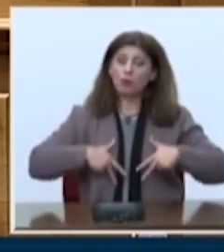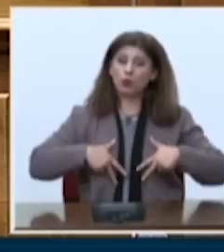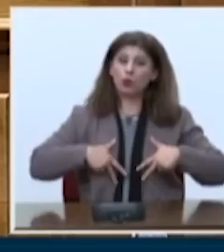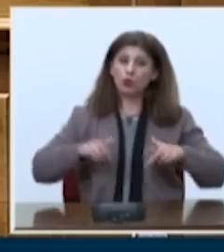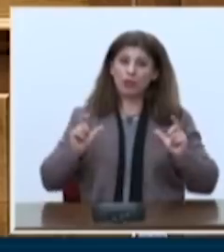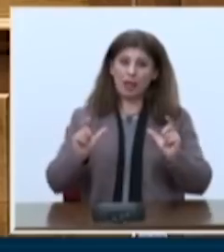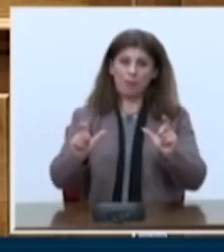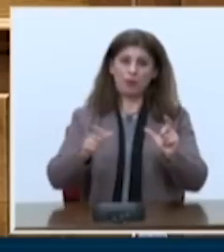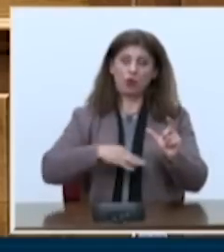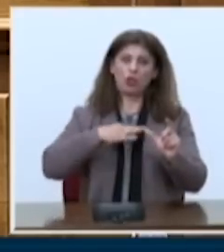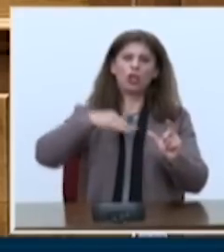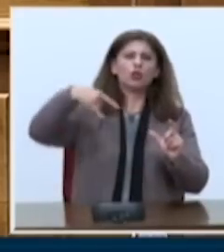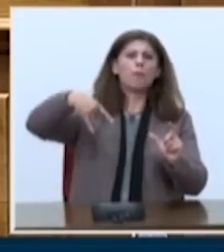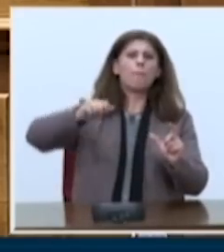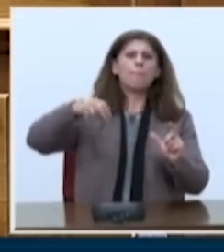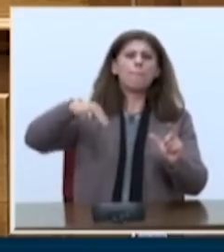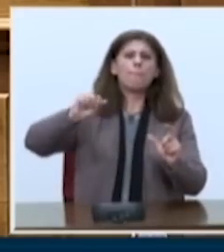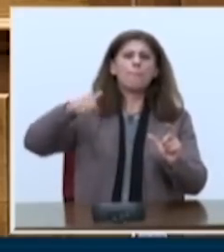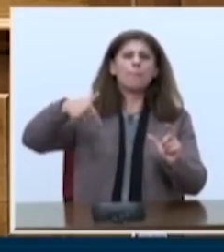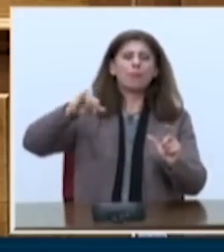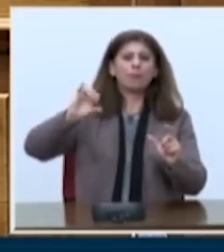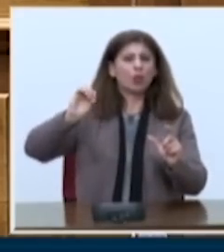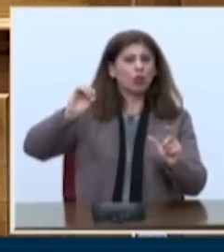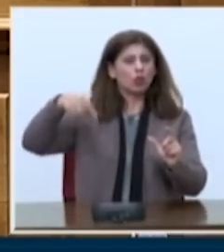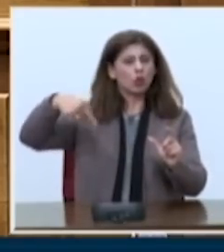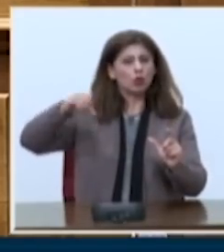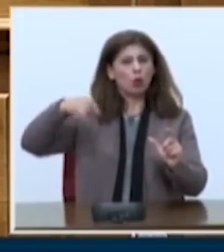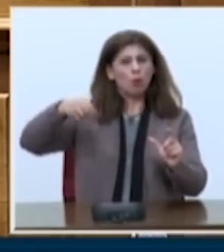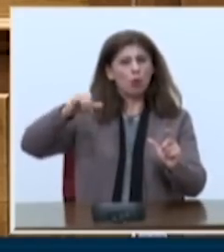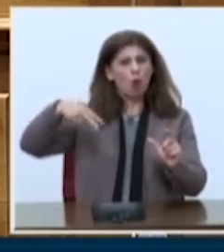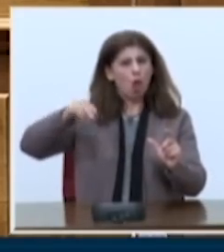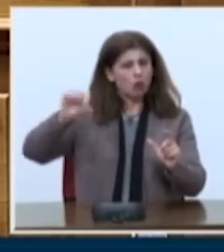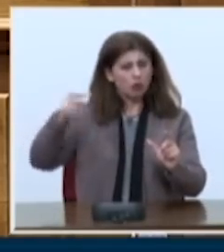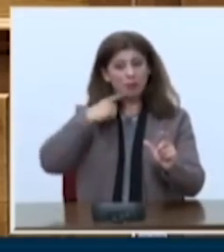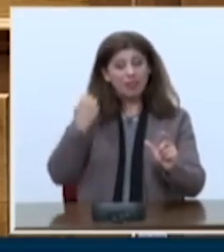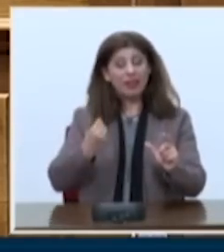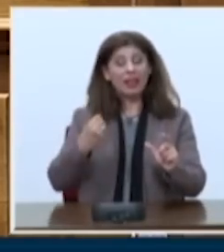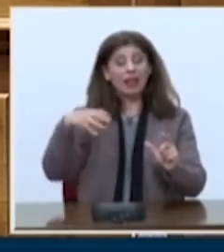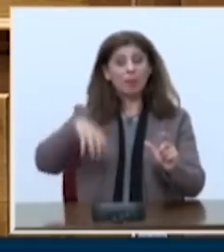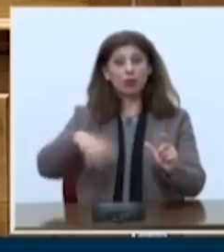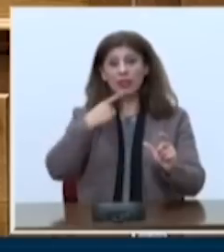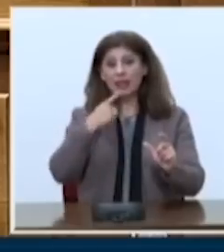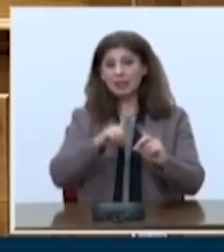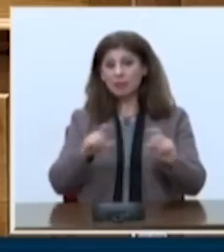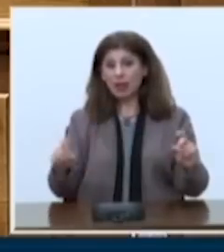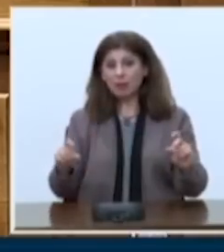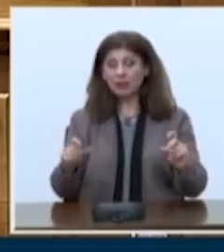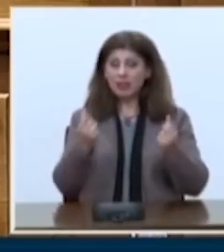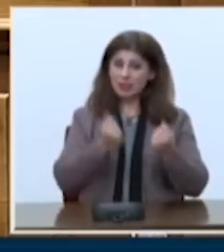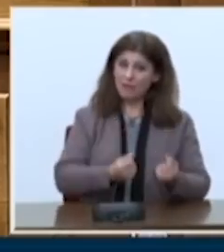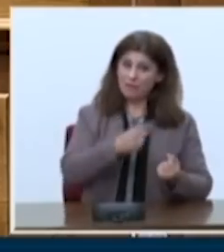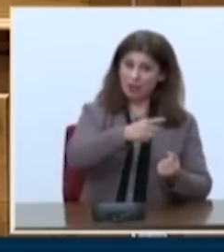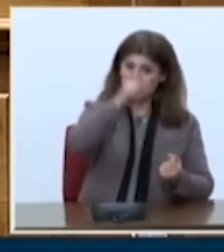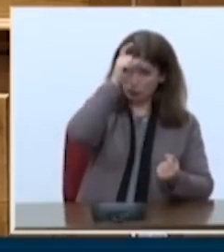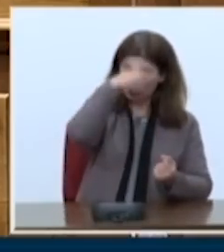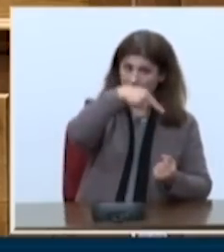ο κύριος Παναγιωτόπουλος, στη Βουλή. Ότι δεν είναι καλή εποχή, είπε, να λες πράγματα εναντίον της Τουρκίας στο ΝΑΤΟ.